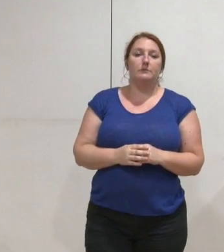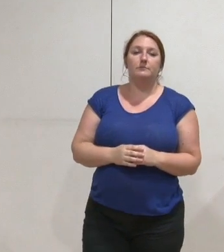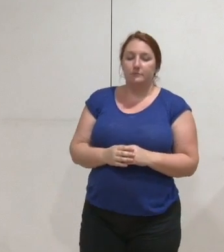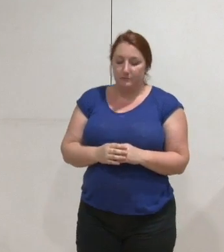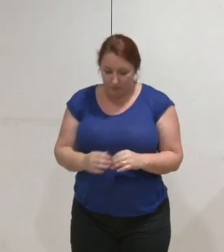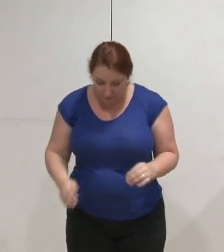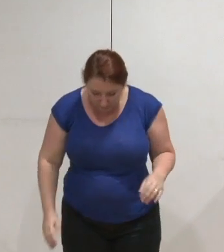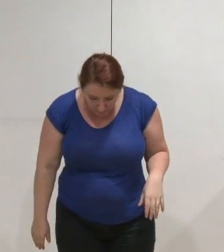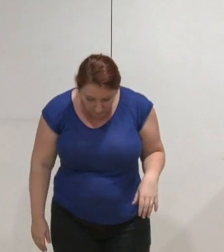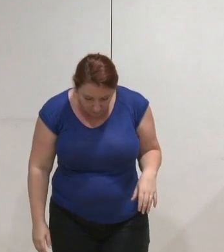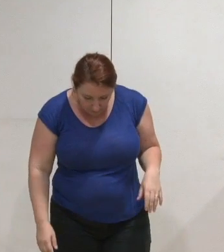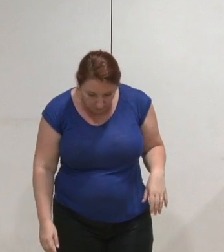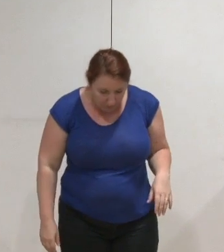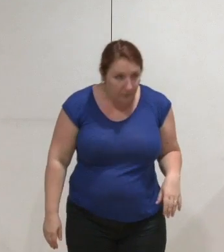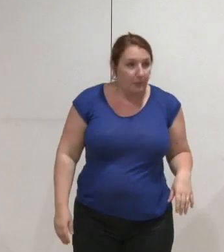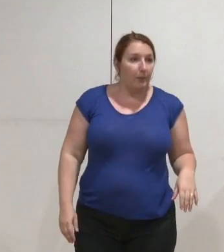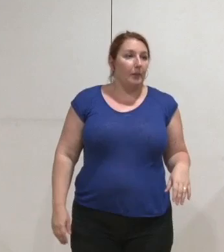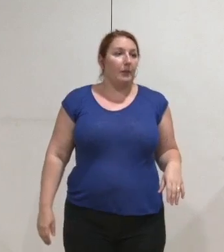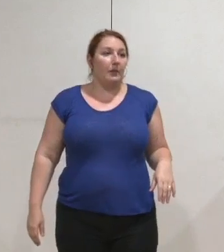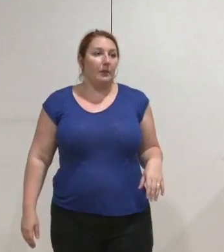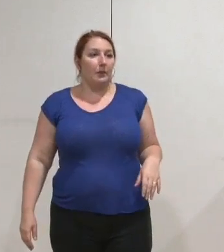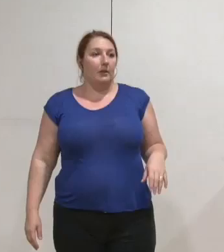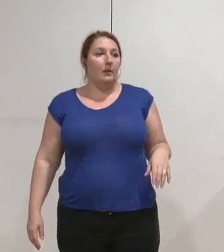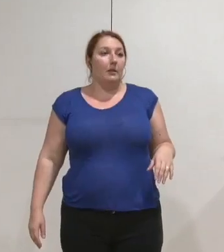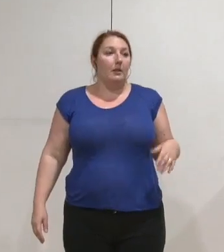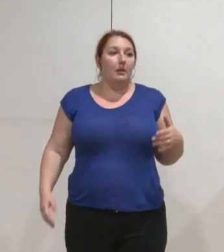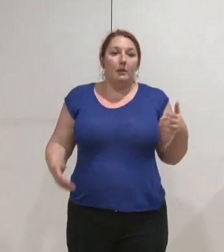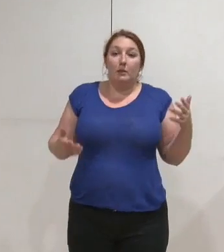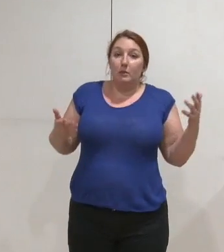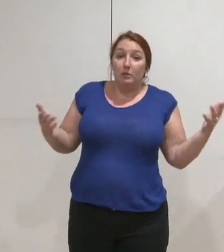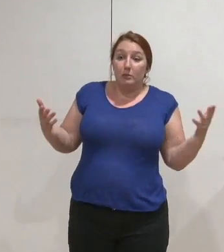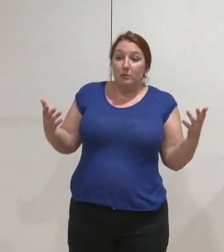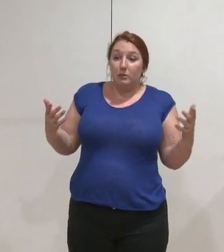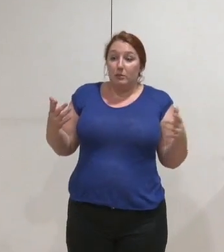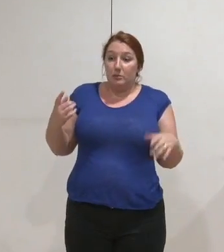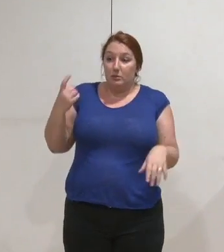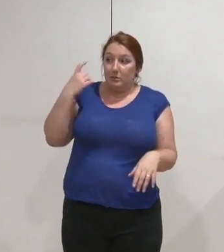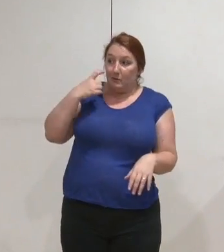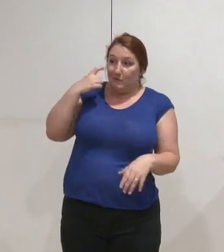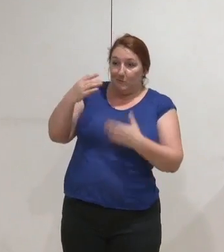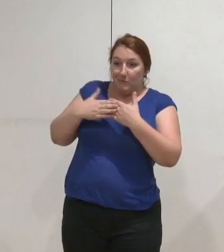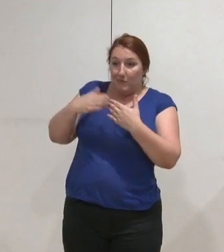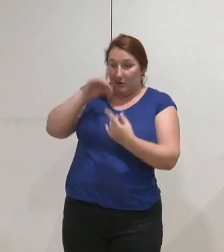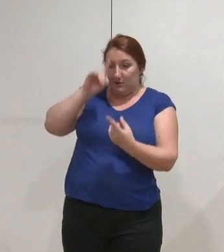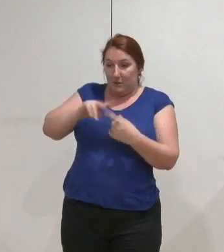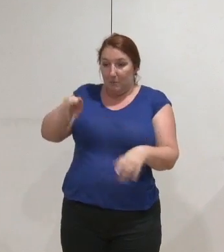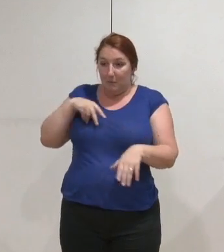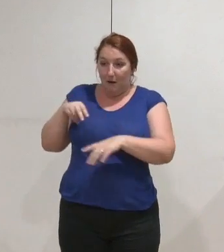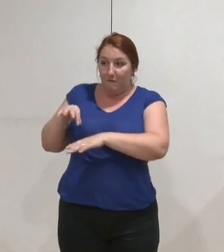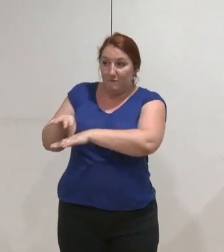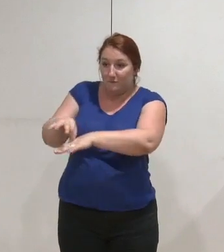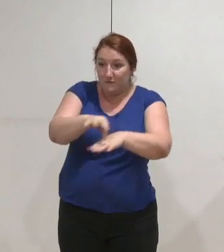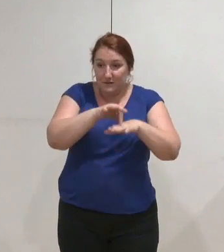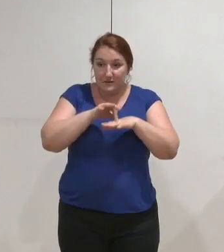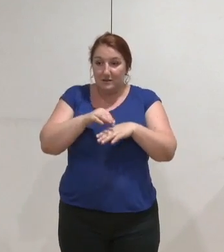coucher alors je ne comprends pas trop d'ailleurs quel est votre réflexion sur ma visite au strutov si vous à votre